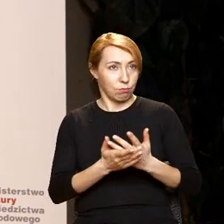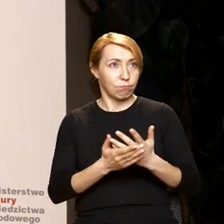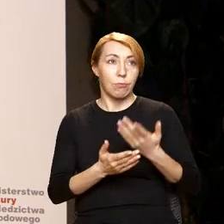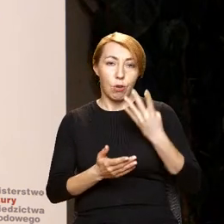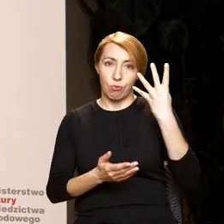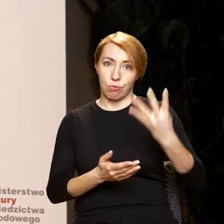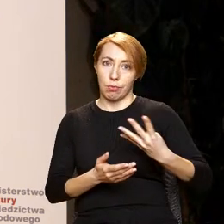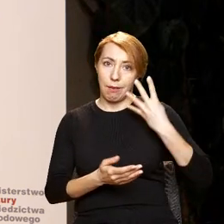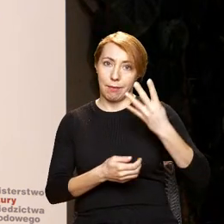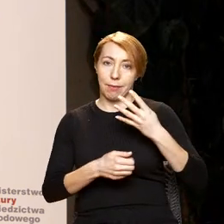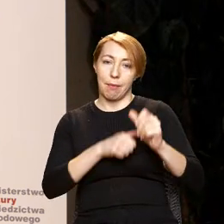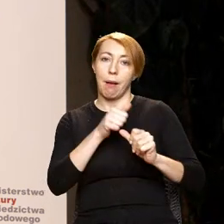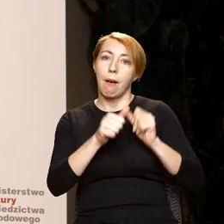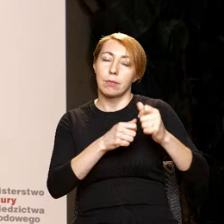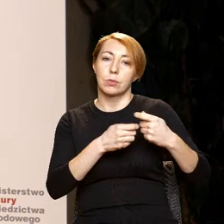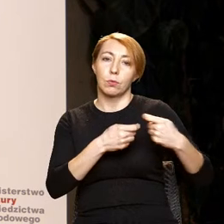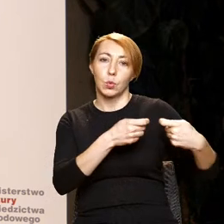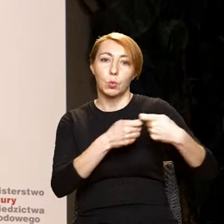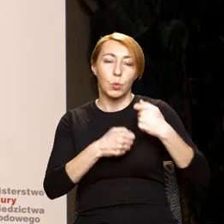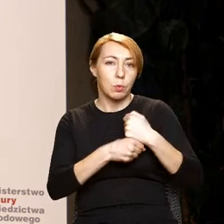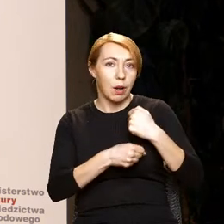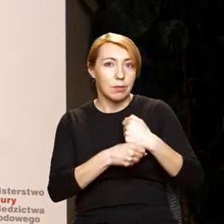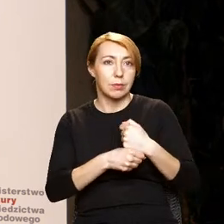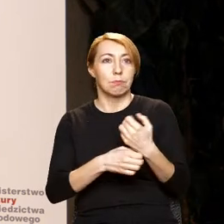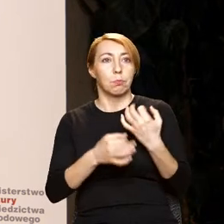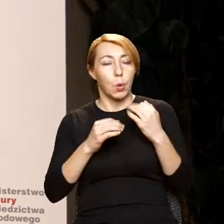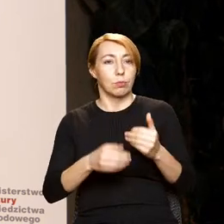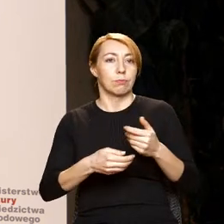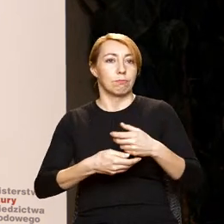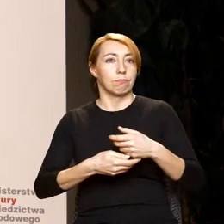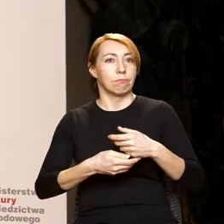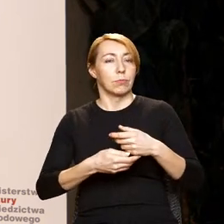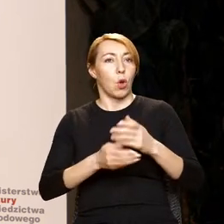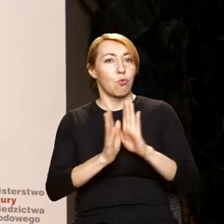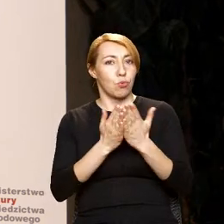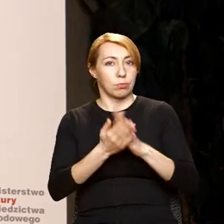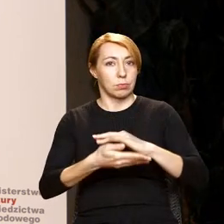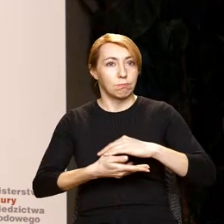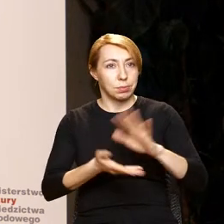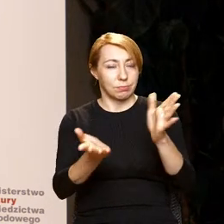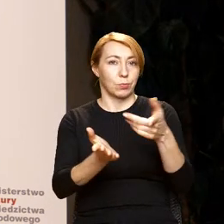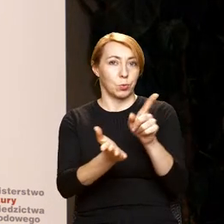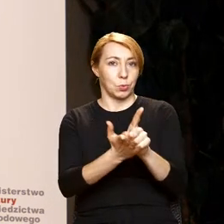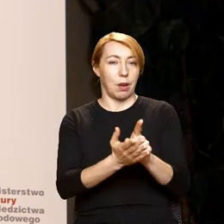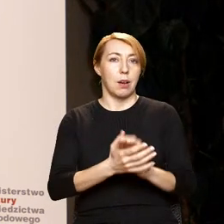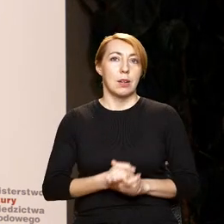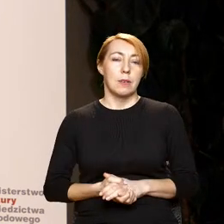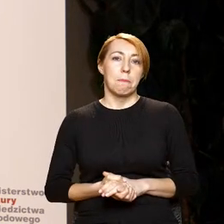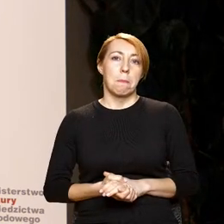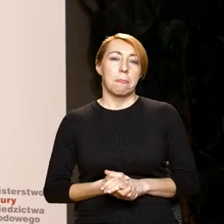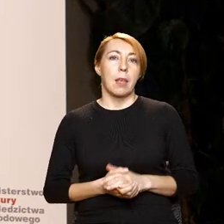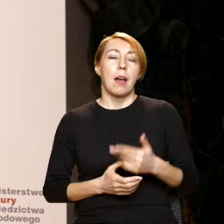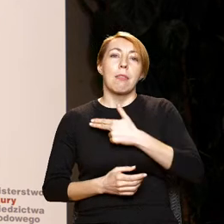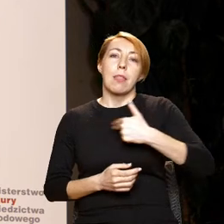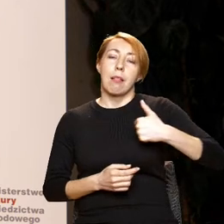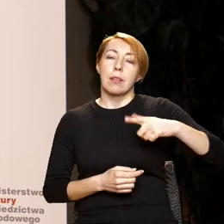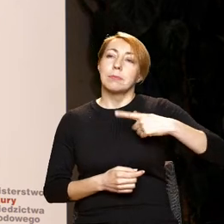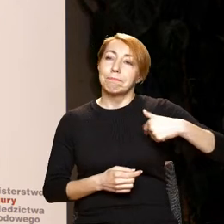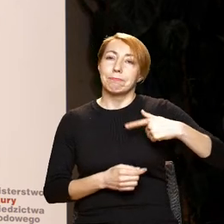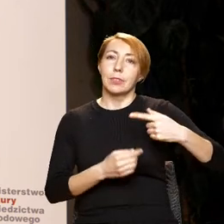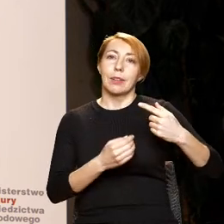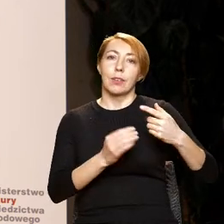latach współpracy wreszcie możemy świętować wydanie książki. A dla nas ta książka jest też